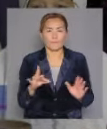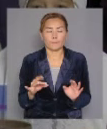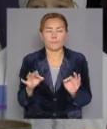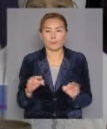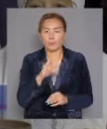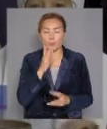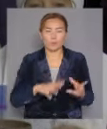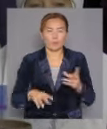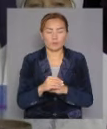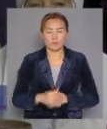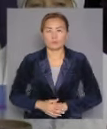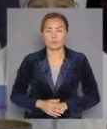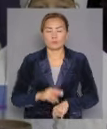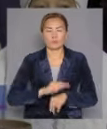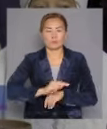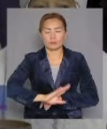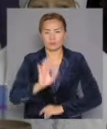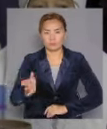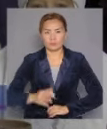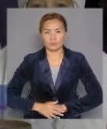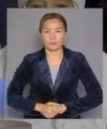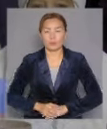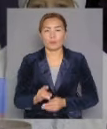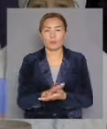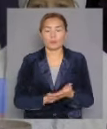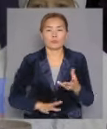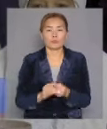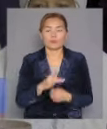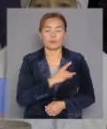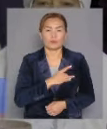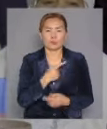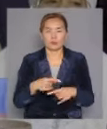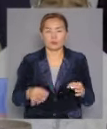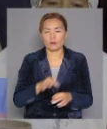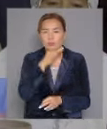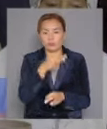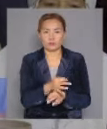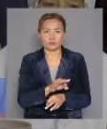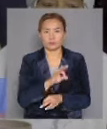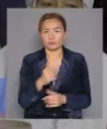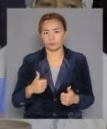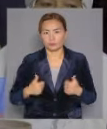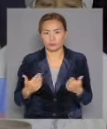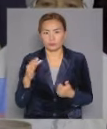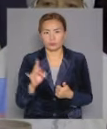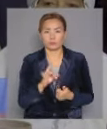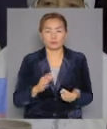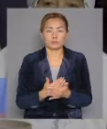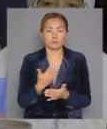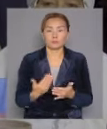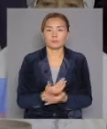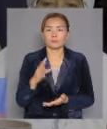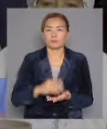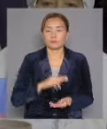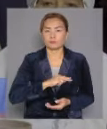тұрған жастарға жол сілтеу, жол көрсету және олардың көкейінде жүрген сұрақтарға жауап беру, діни ақпараттық